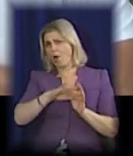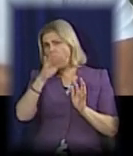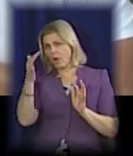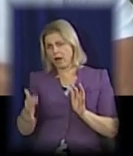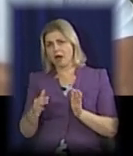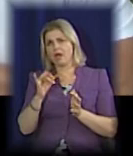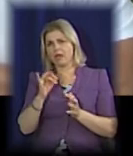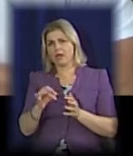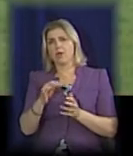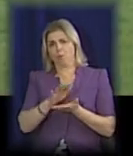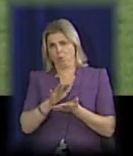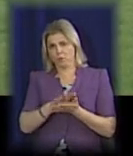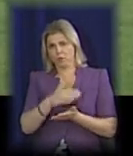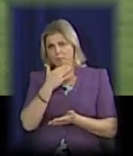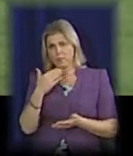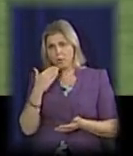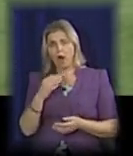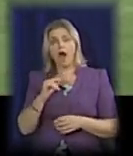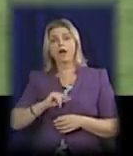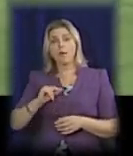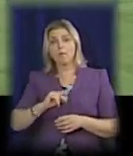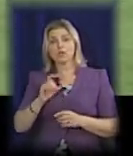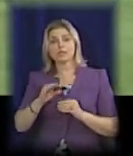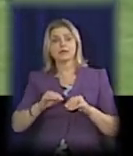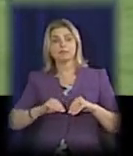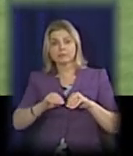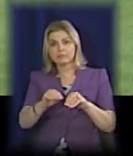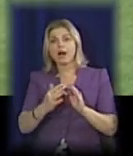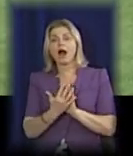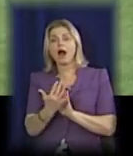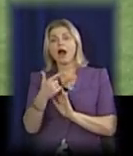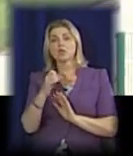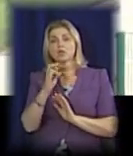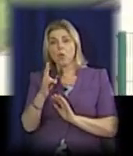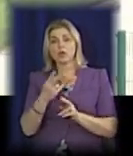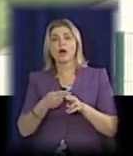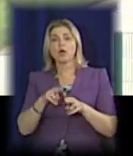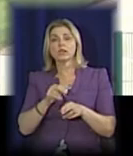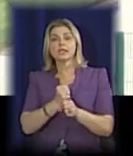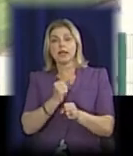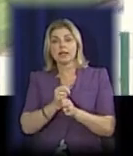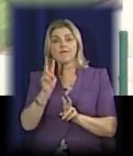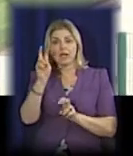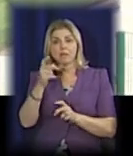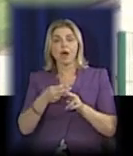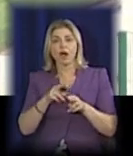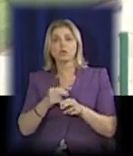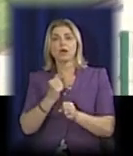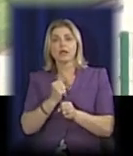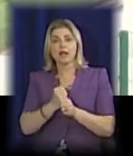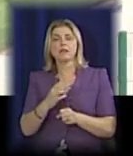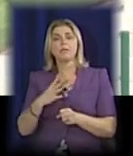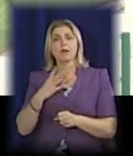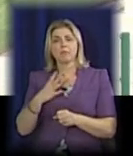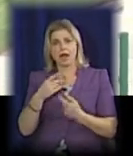сміття і бетону. Роботи з покладання газону виконує підрядник, який зробив подібну роботу на різних стадіонах України.